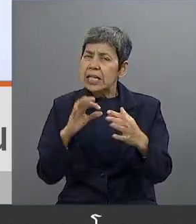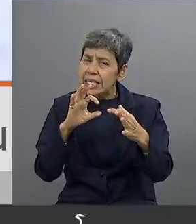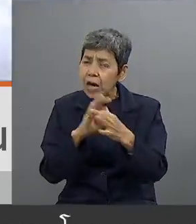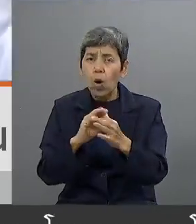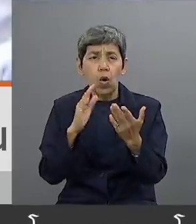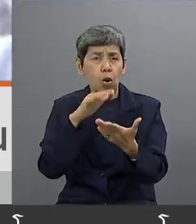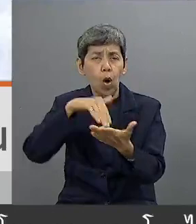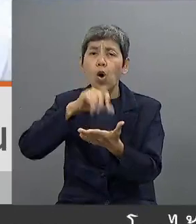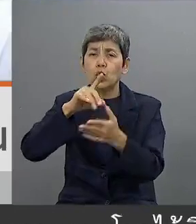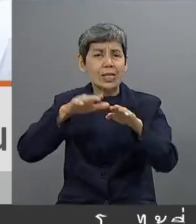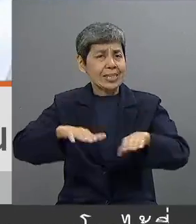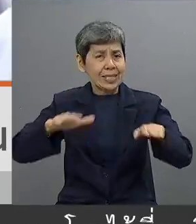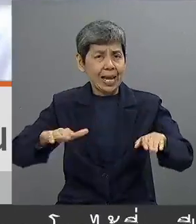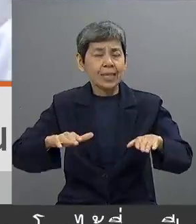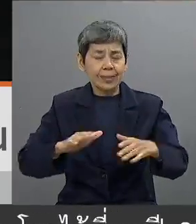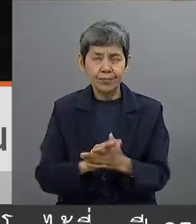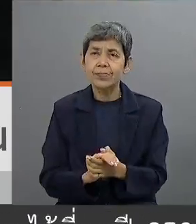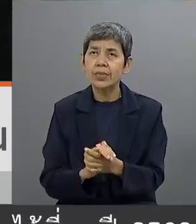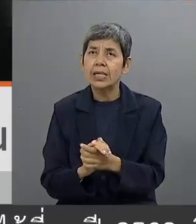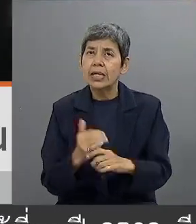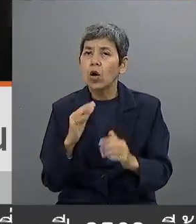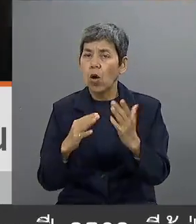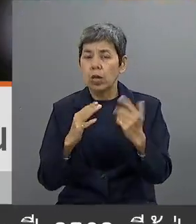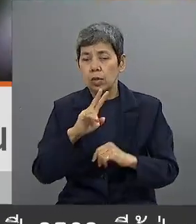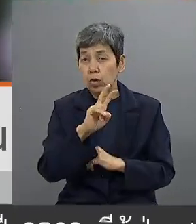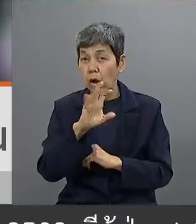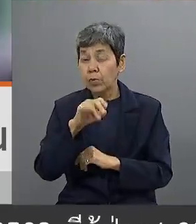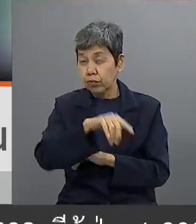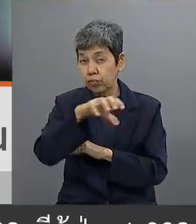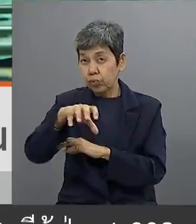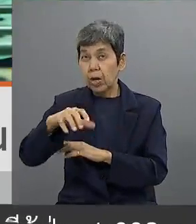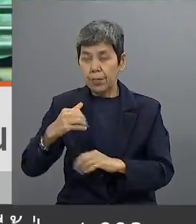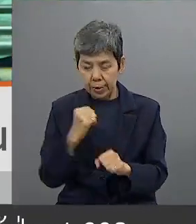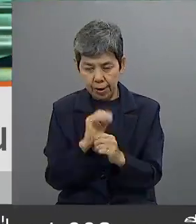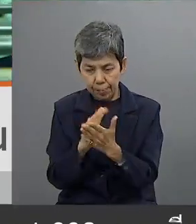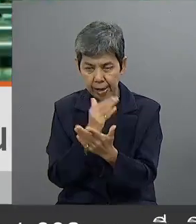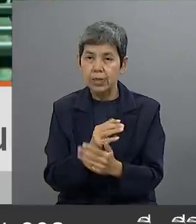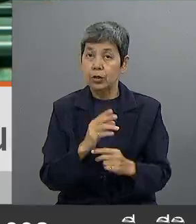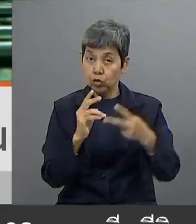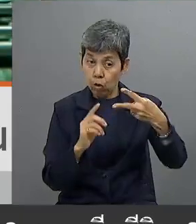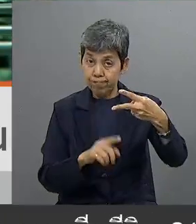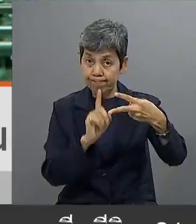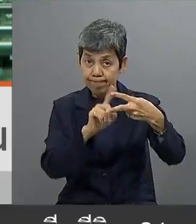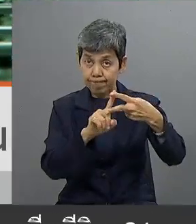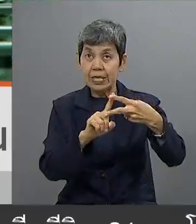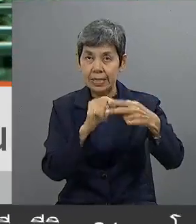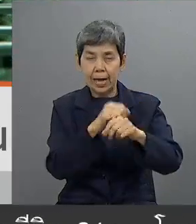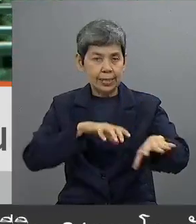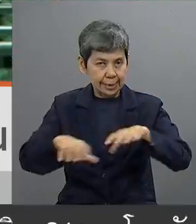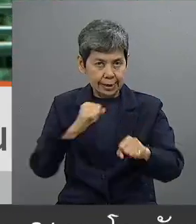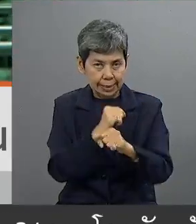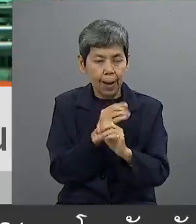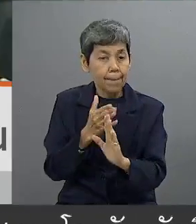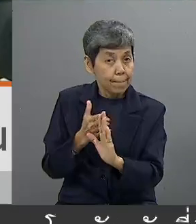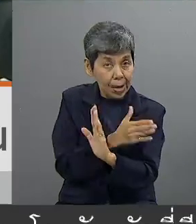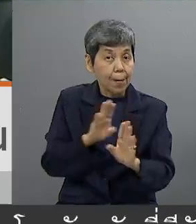นาเด็กก่อนวัยเรียนกรุงเทพมหานครทั้ง292ศูนย์แบ่งเป็น2ระยะนะคะก็คือระยะเตรียมการก่อนเปิดและ